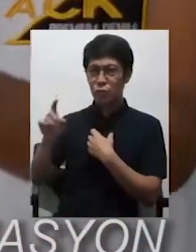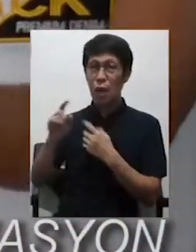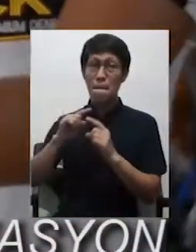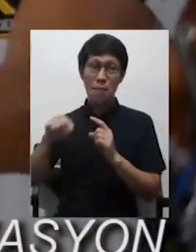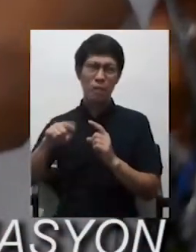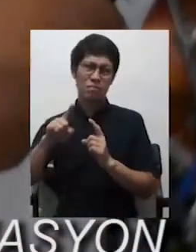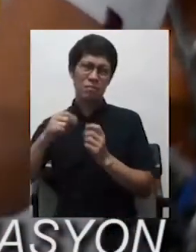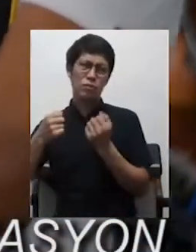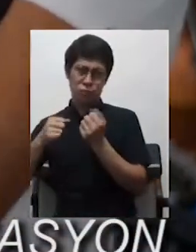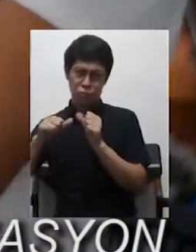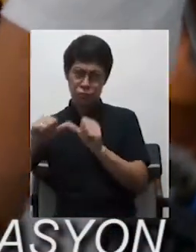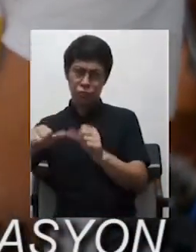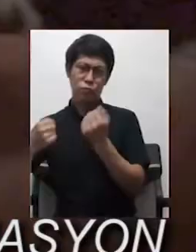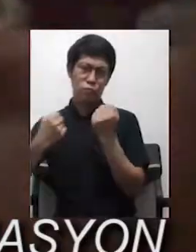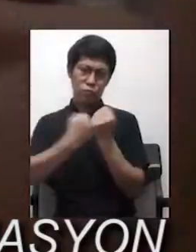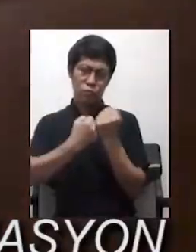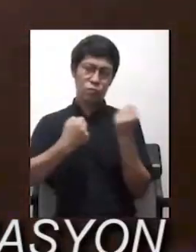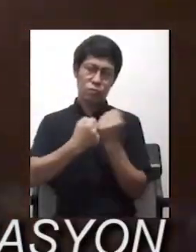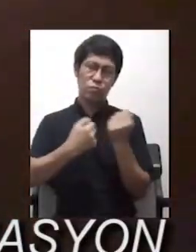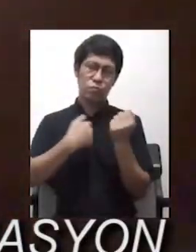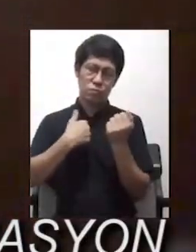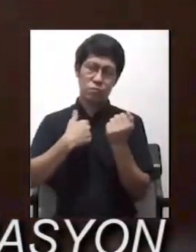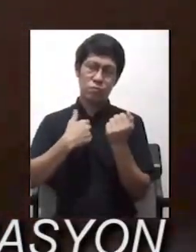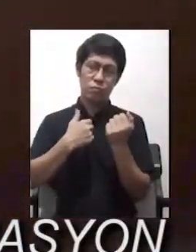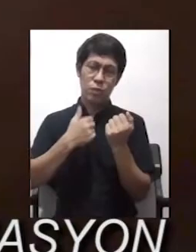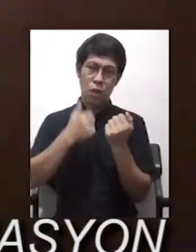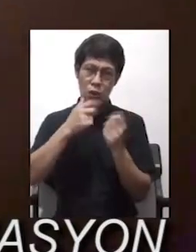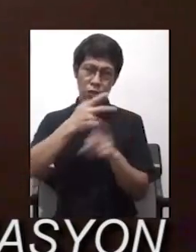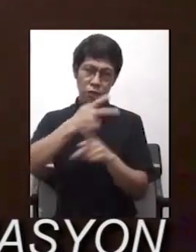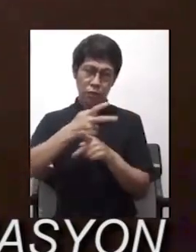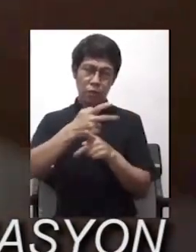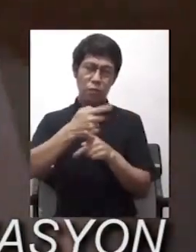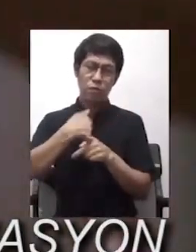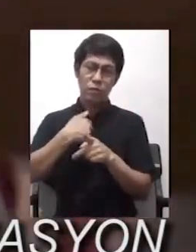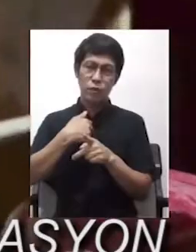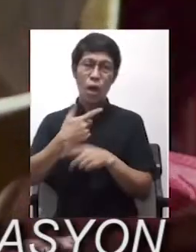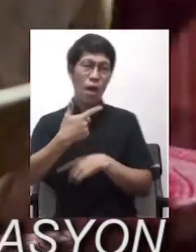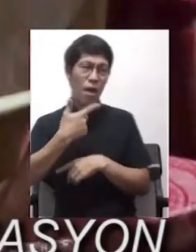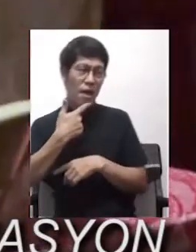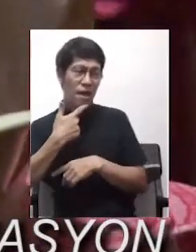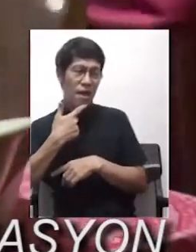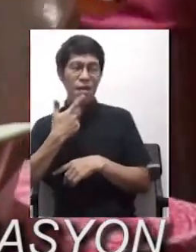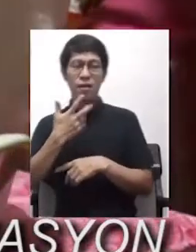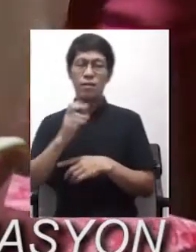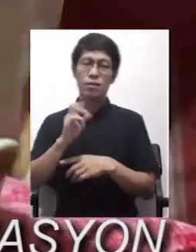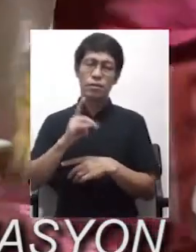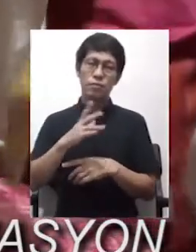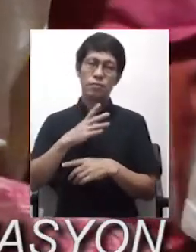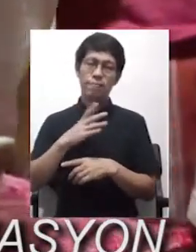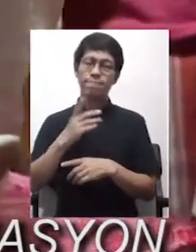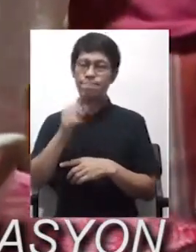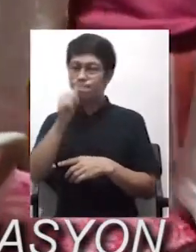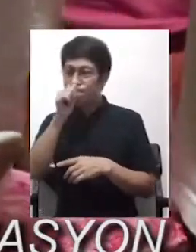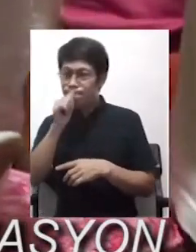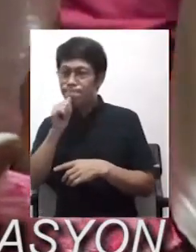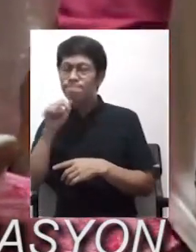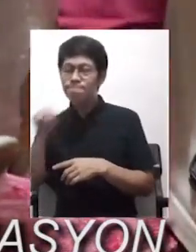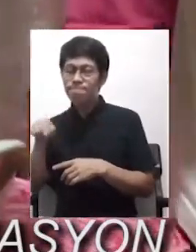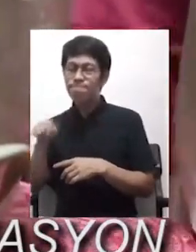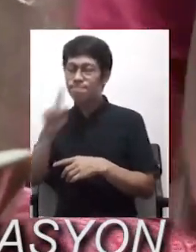sir. Maraming salamat po sa nagbigay, sa tulong po, sa nagpaabot po na